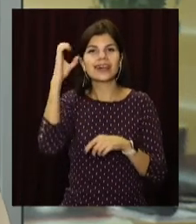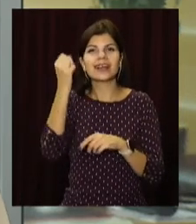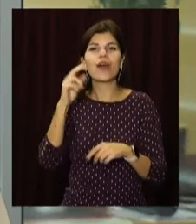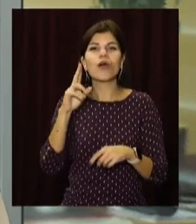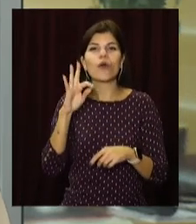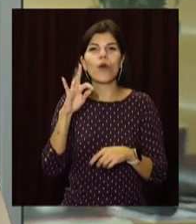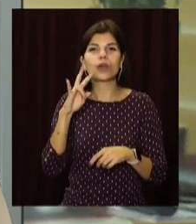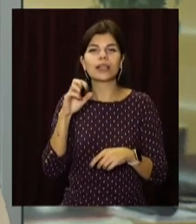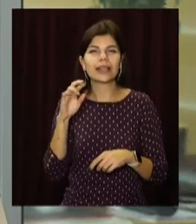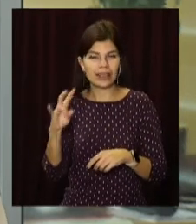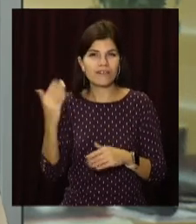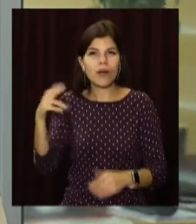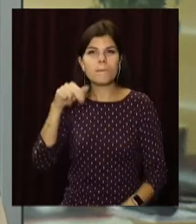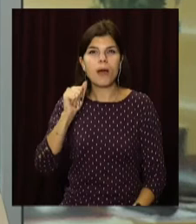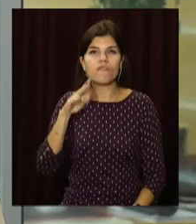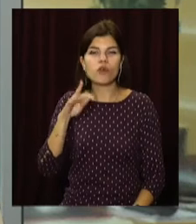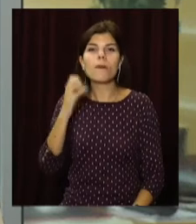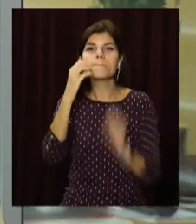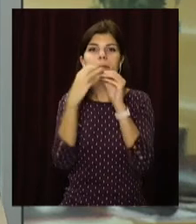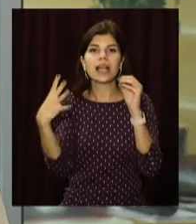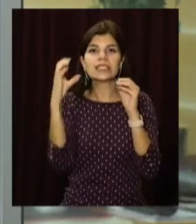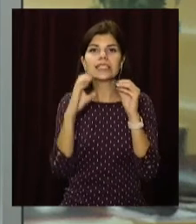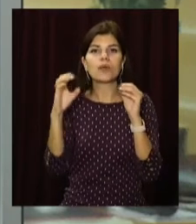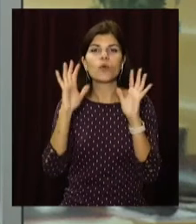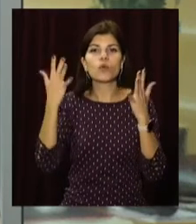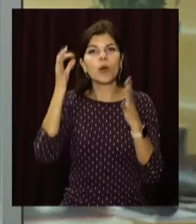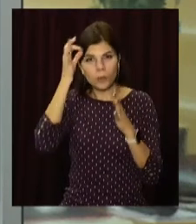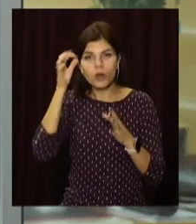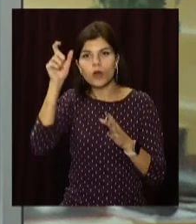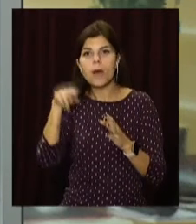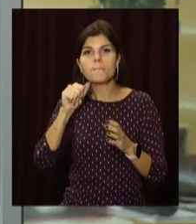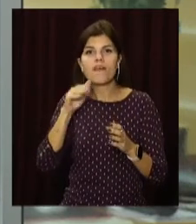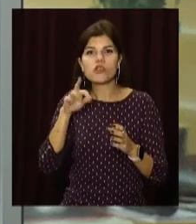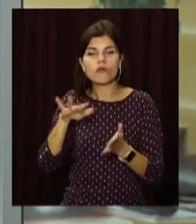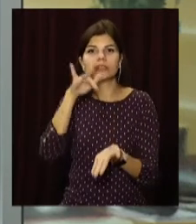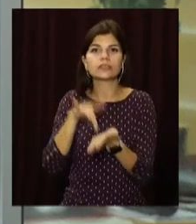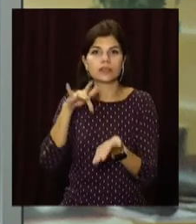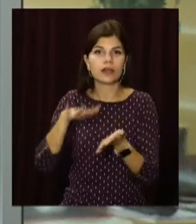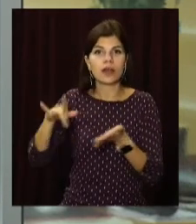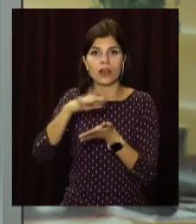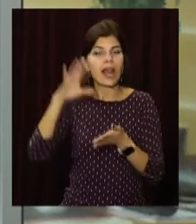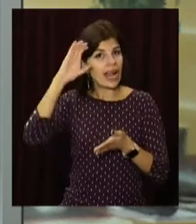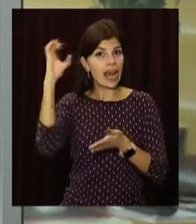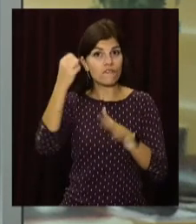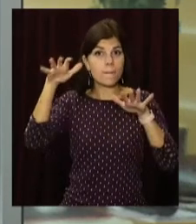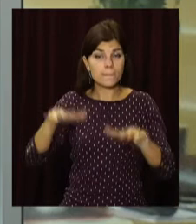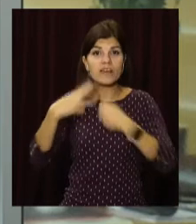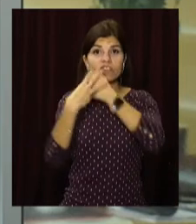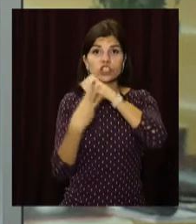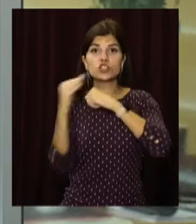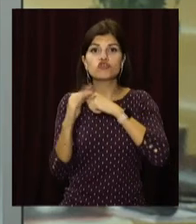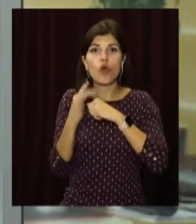Рогу Костянтина Павлова, який загинув 15 серпня. Нагадаємо, тіло Андрія Павлова в центральному міському районі Кривого